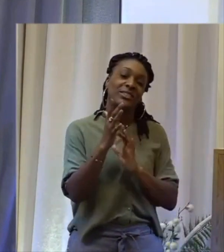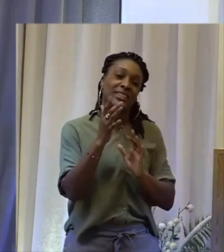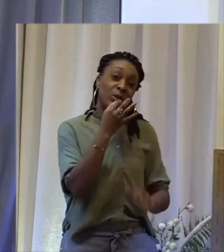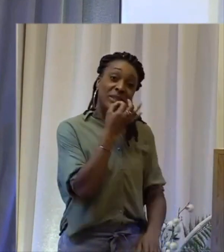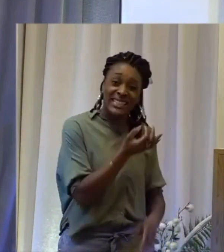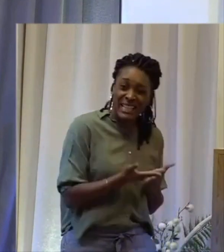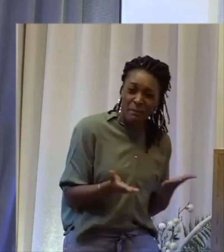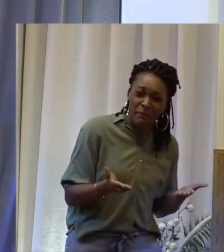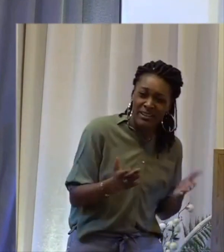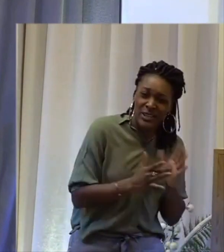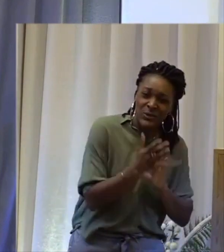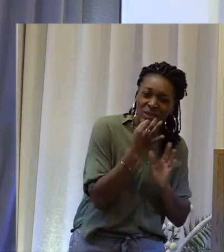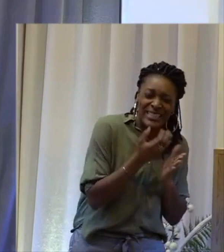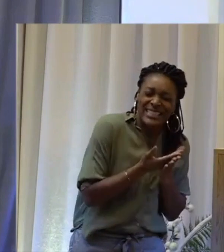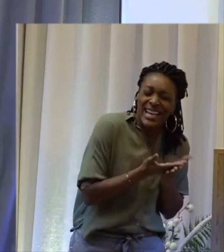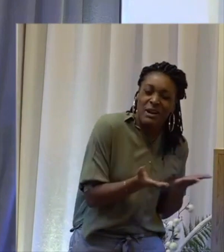tout simplement,